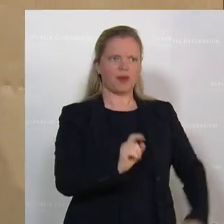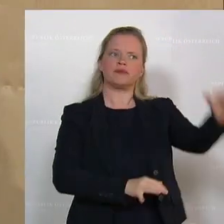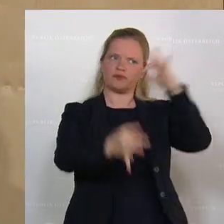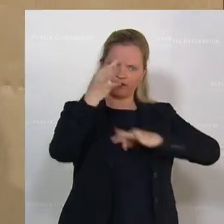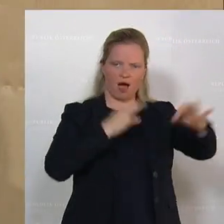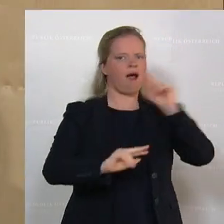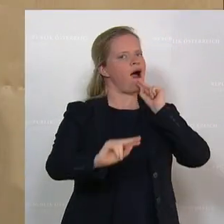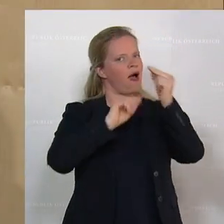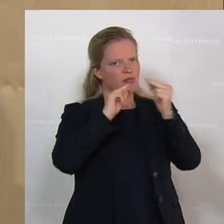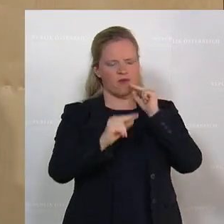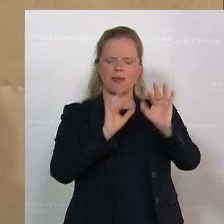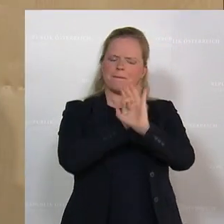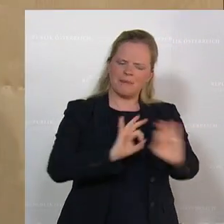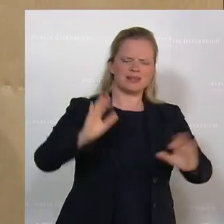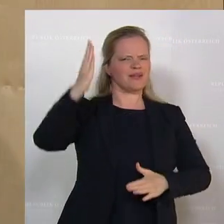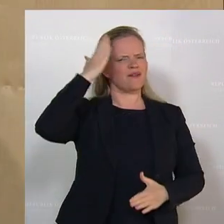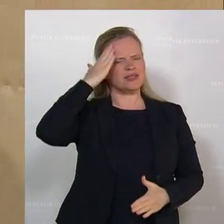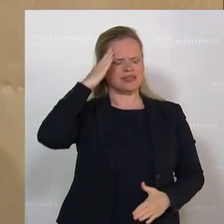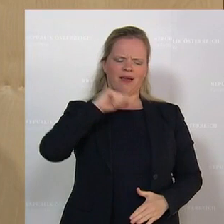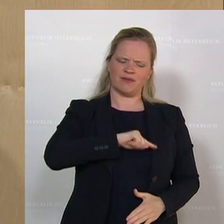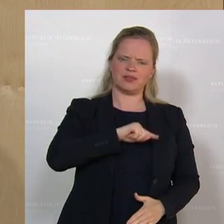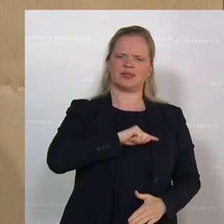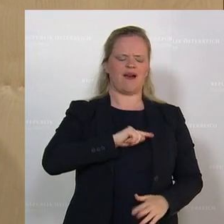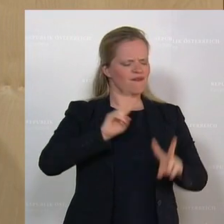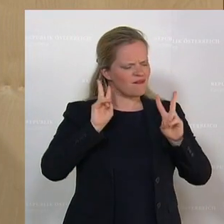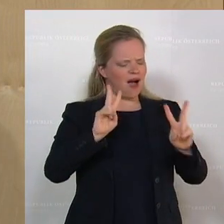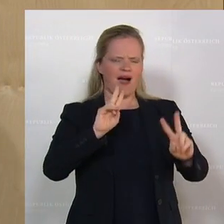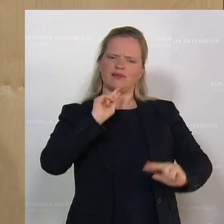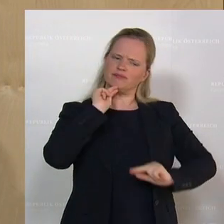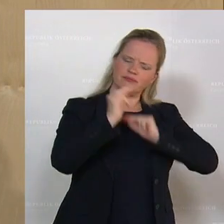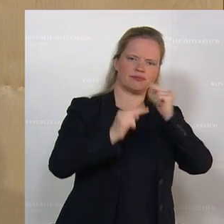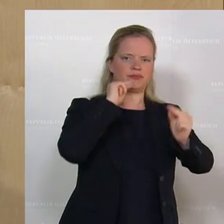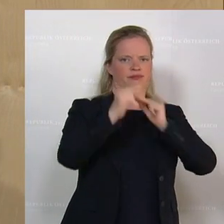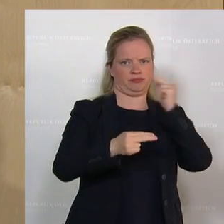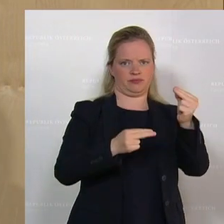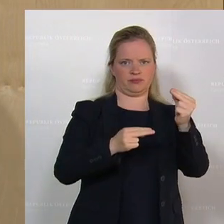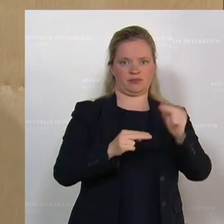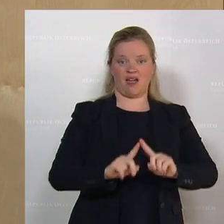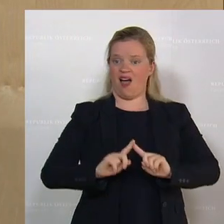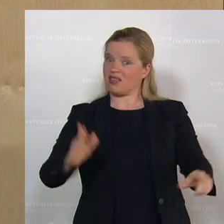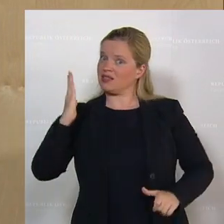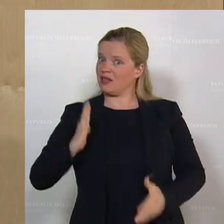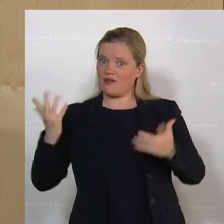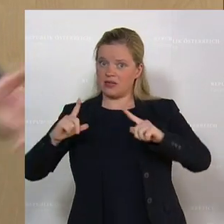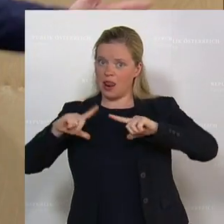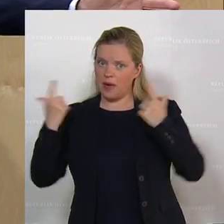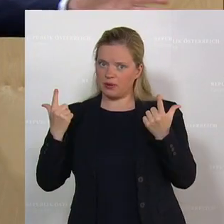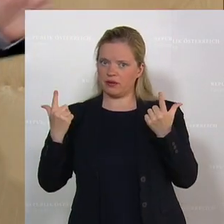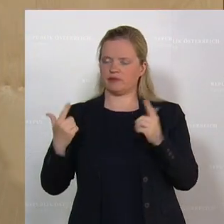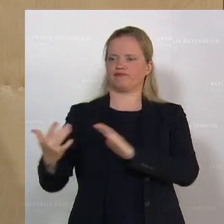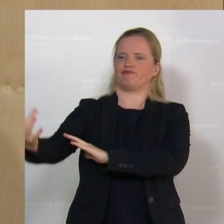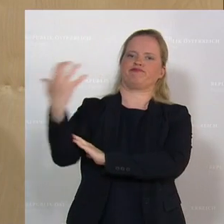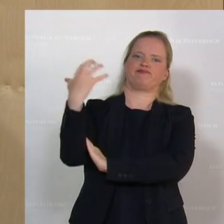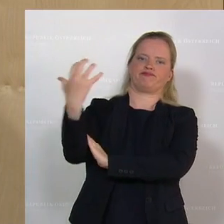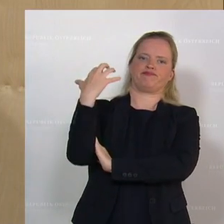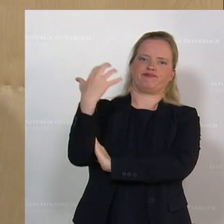geantwortet und nach bestem Wissen und Gewissen dort agiert. Was ich auf der anderen Seite erlebt habe, waren Unterstellungen, wie